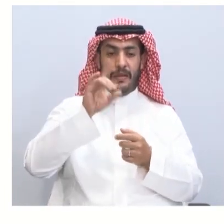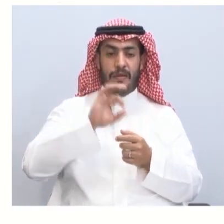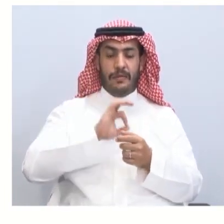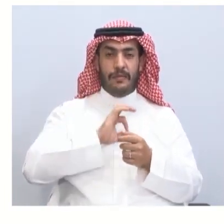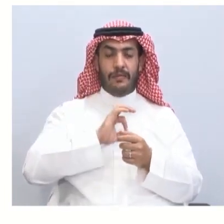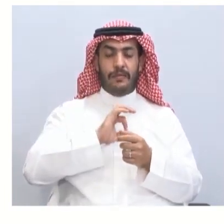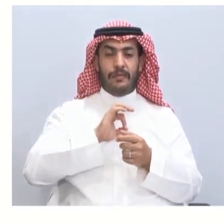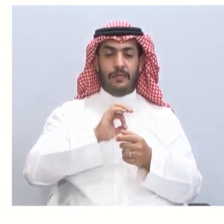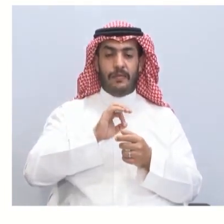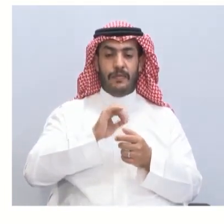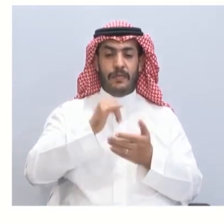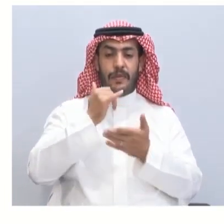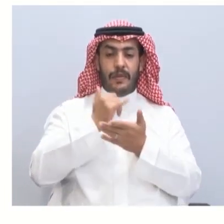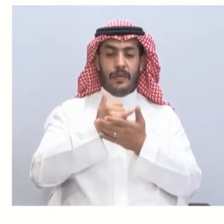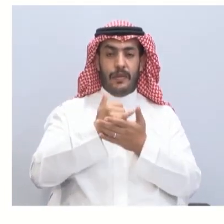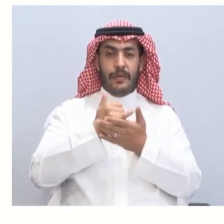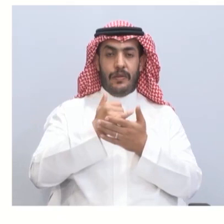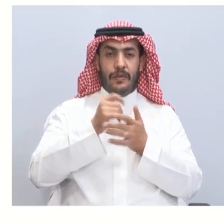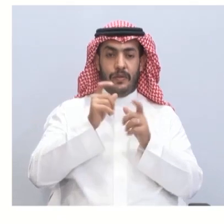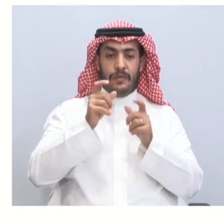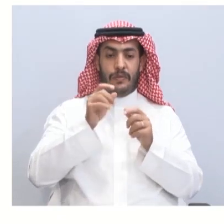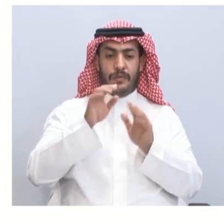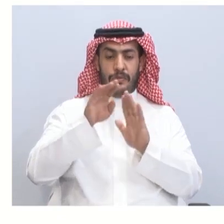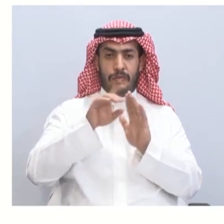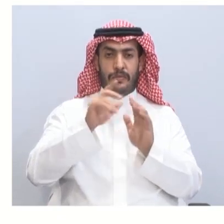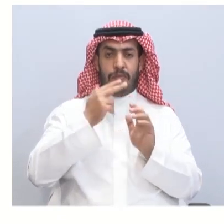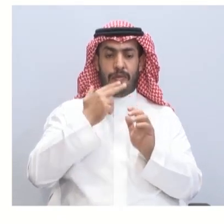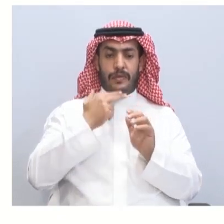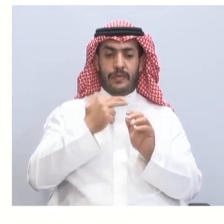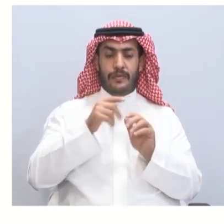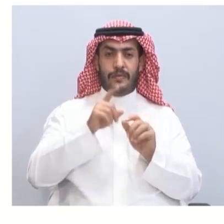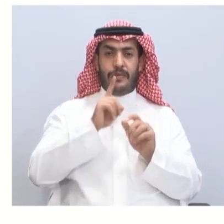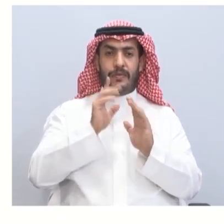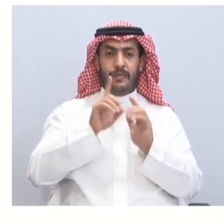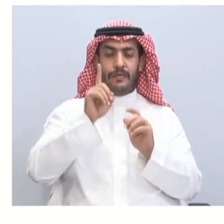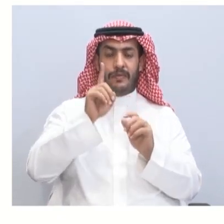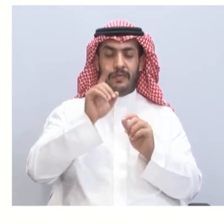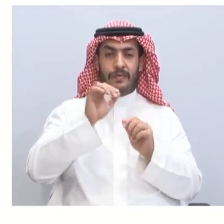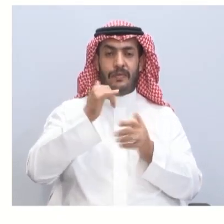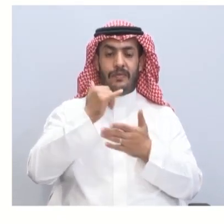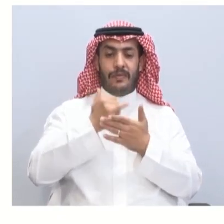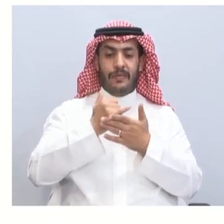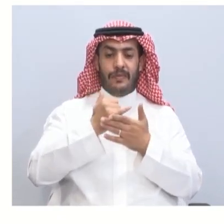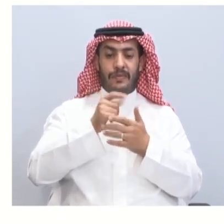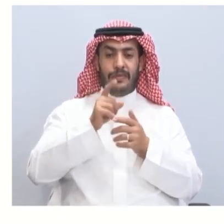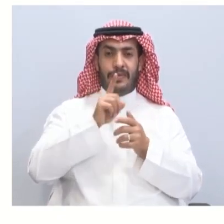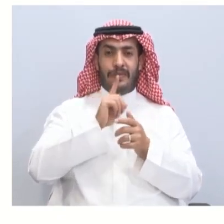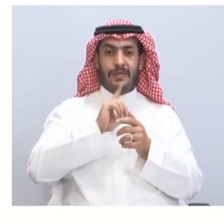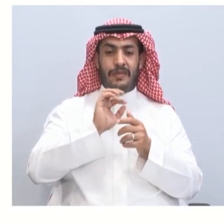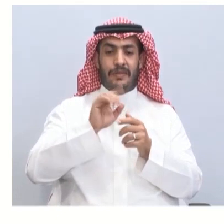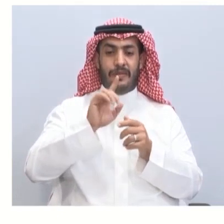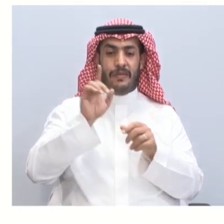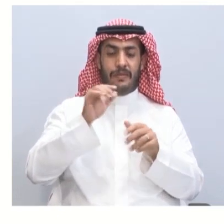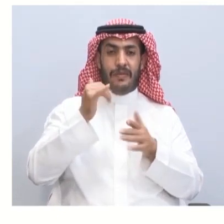الامام ترك بن عبد الله حاكما صالحا في زمانه ولكنه كان يملك من الصفات